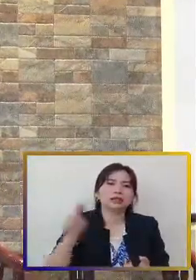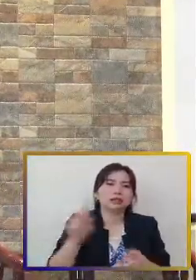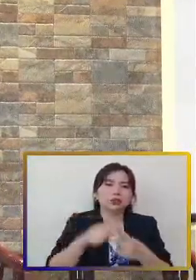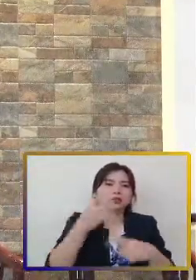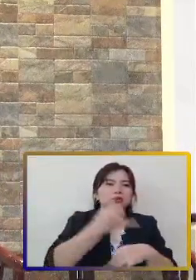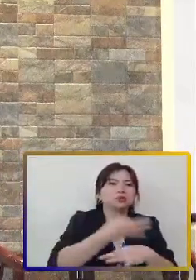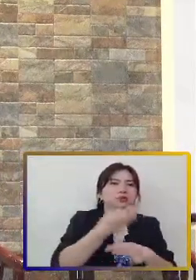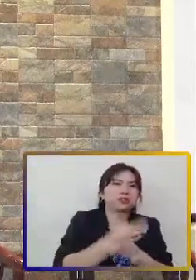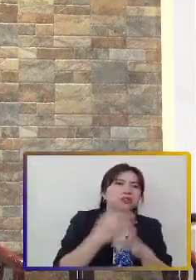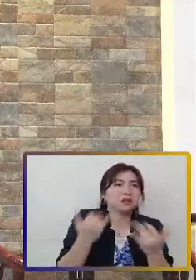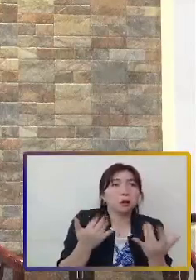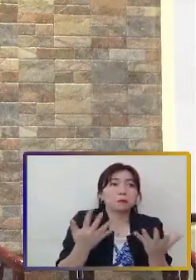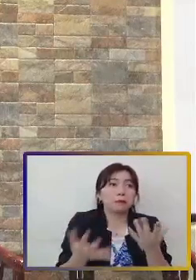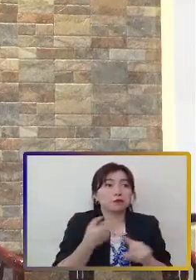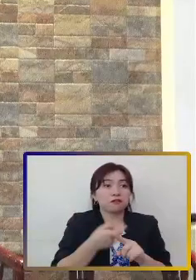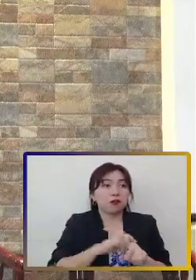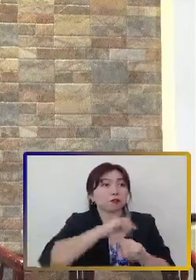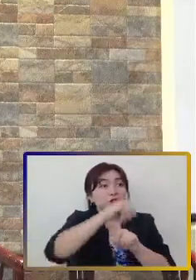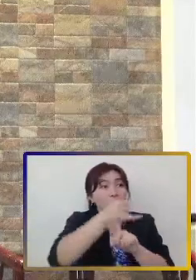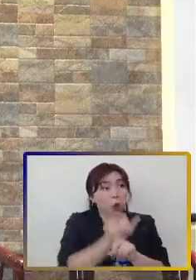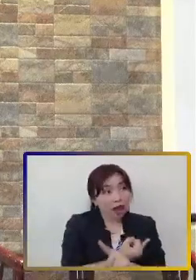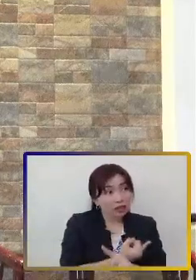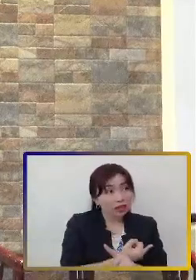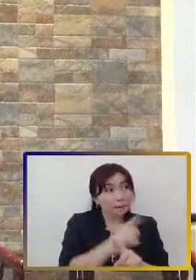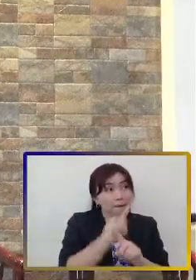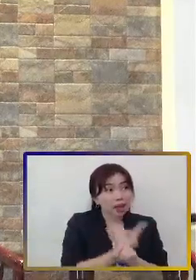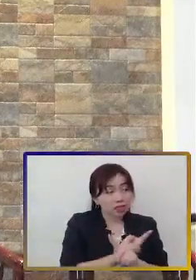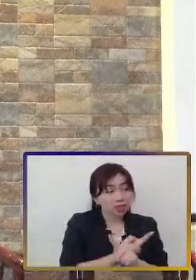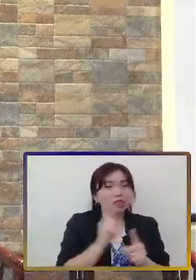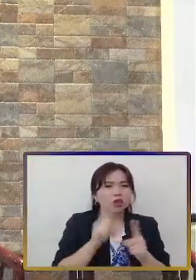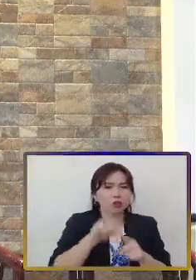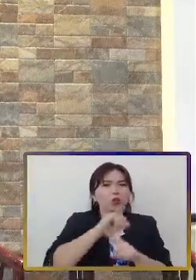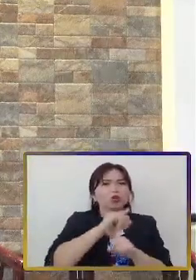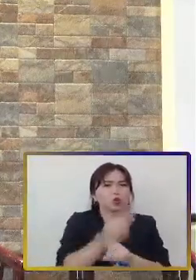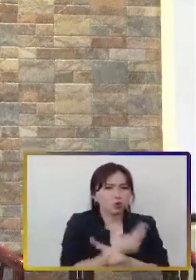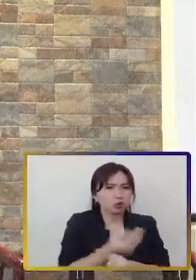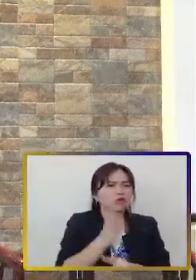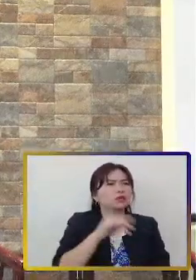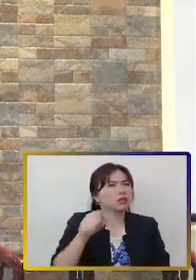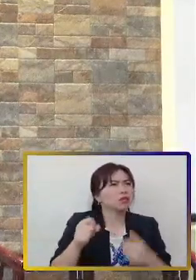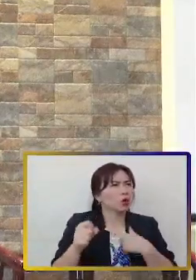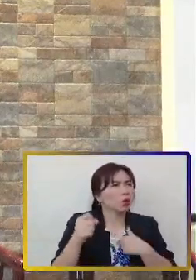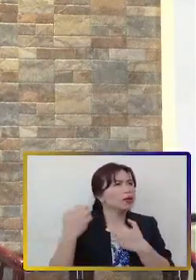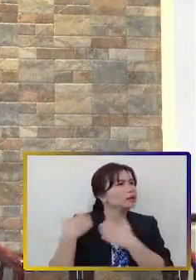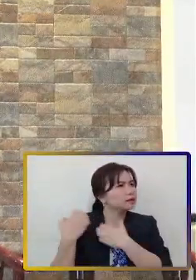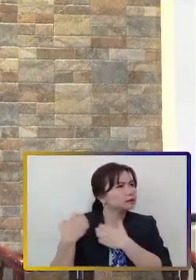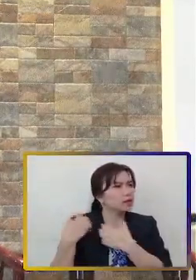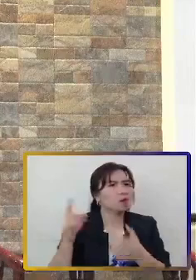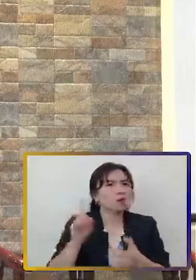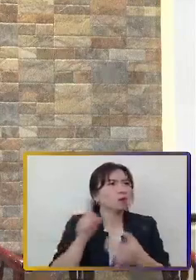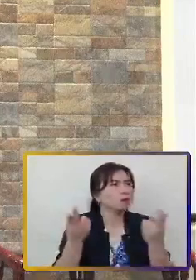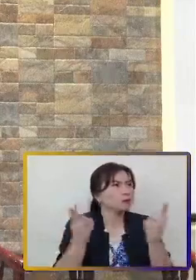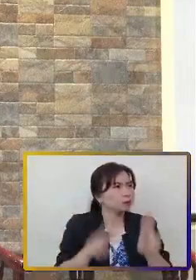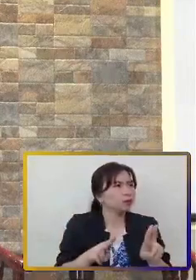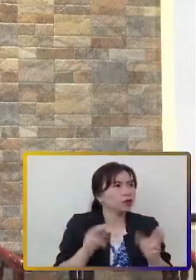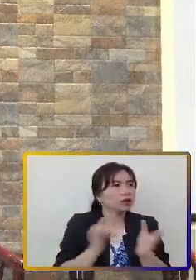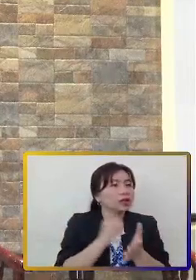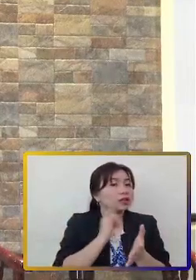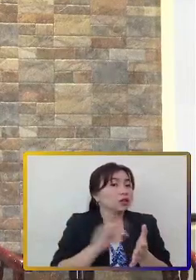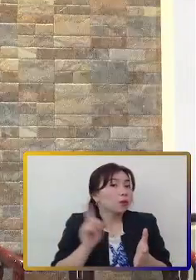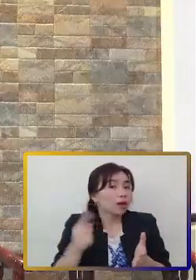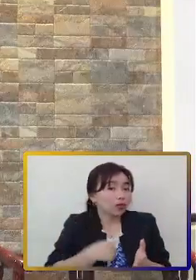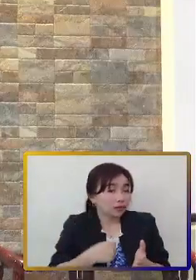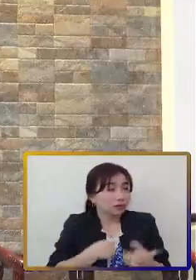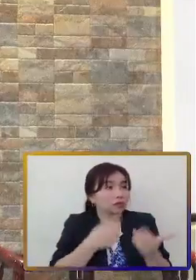hanggang hanggang of June ay talagang Inaasahan ko na ganito kailangan ko itong ganito at